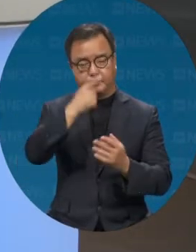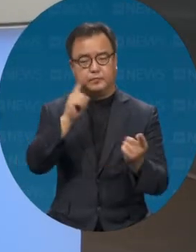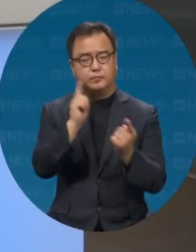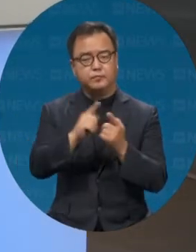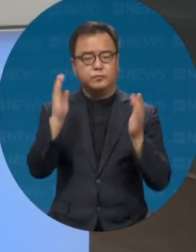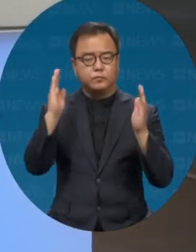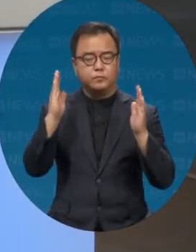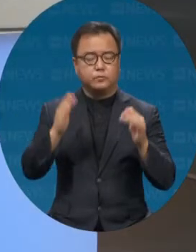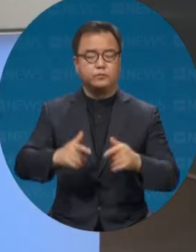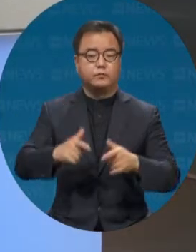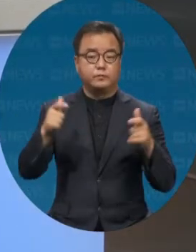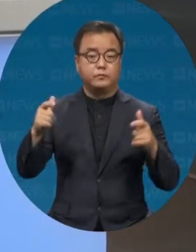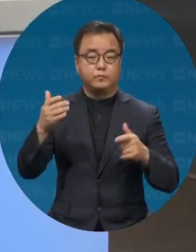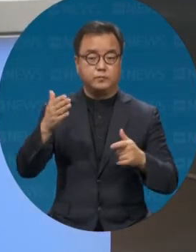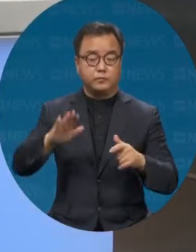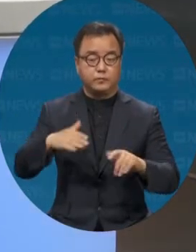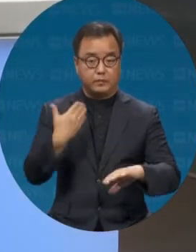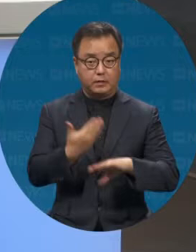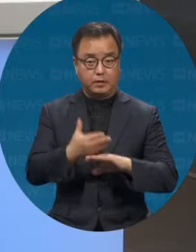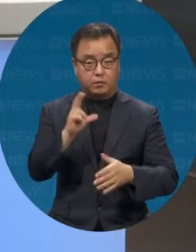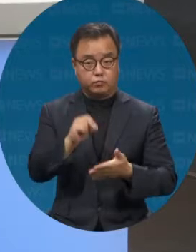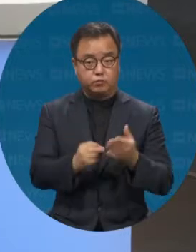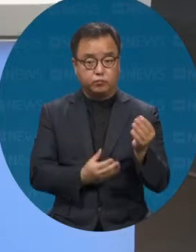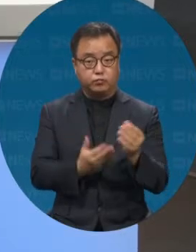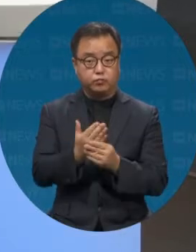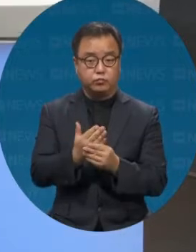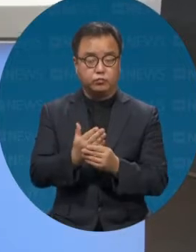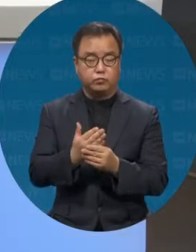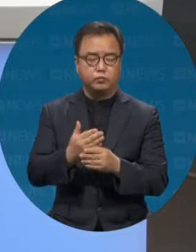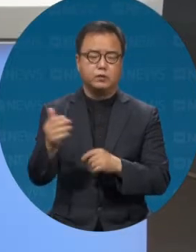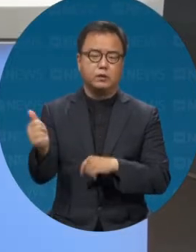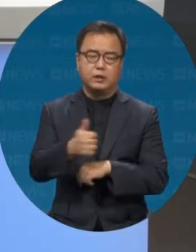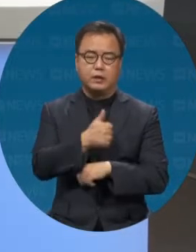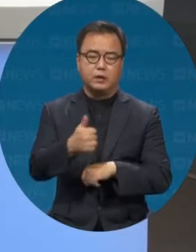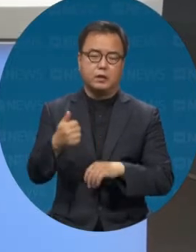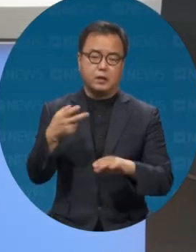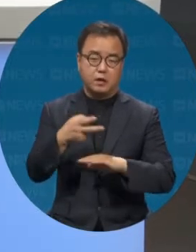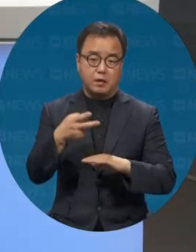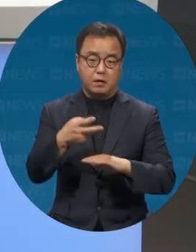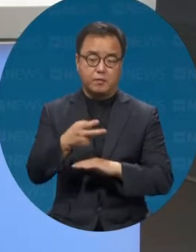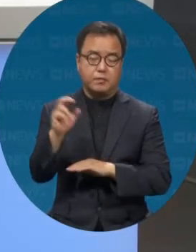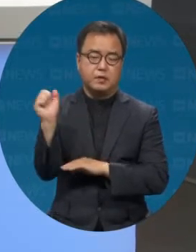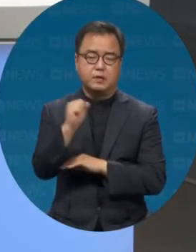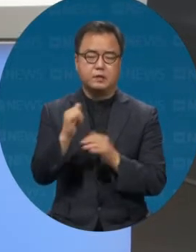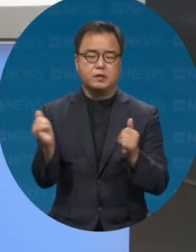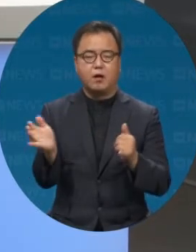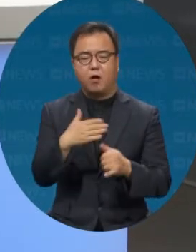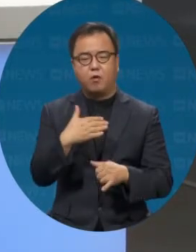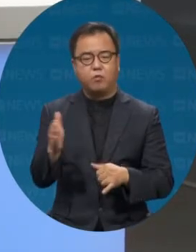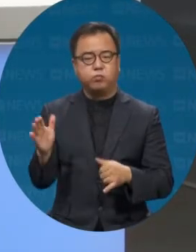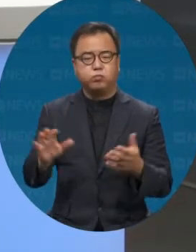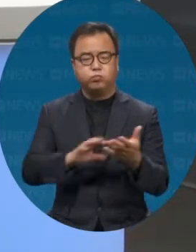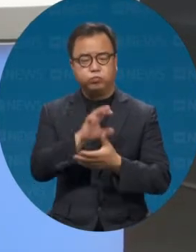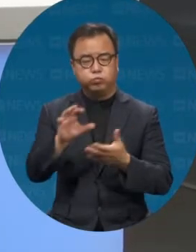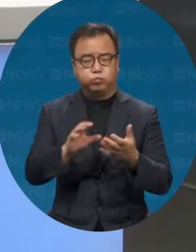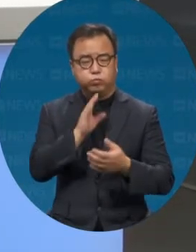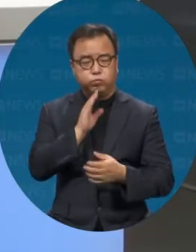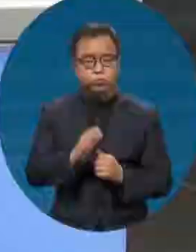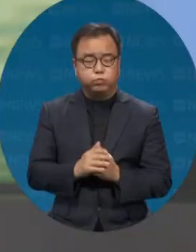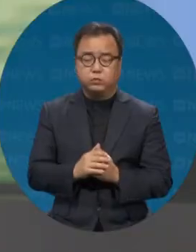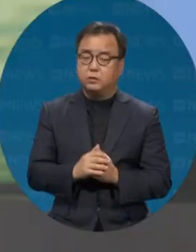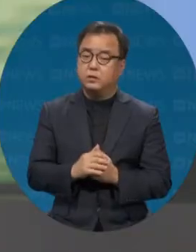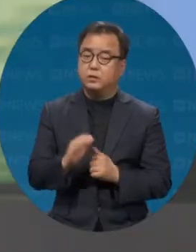재개했는데 다른 문제가 생겼네요. 통학버스 기사를 구하지 못해서 등교 대란이 벌어지고 있다. 어떤 상황입니까? 네, 코로나